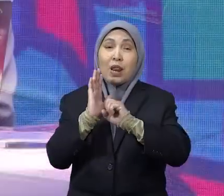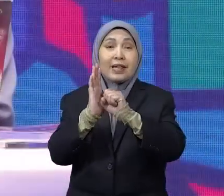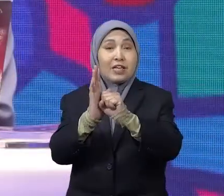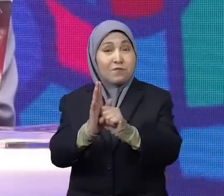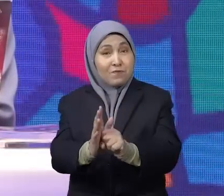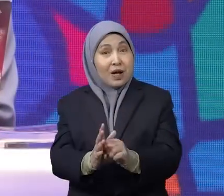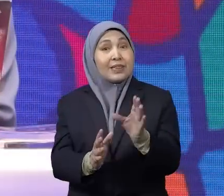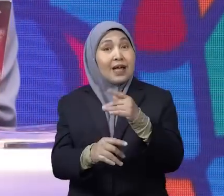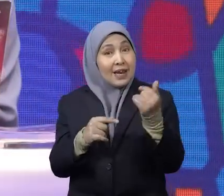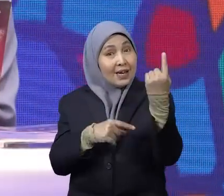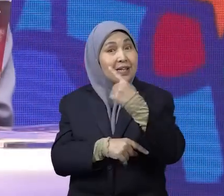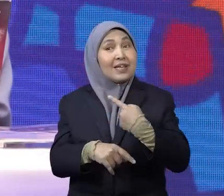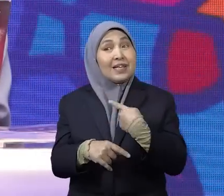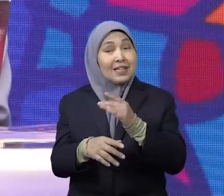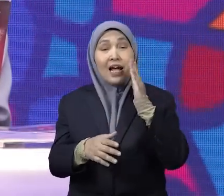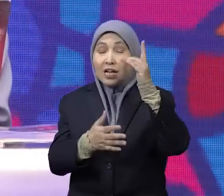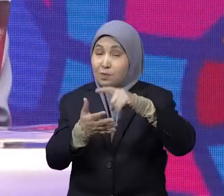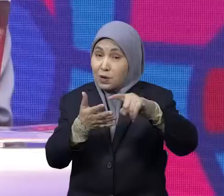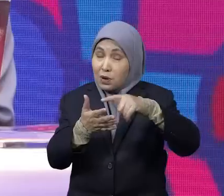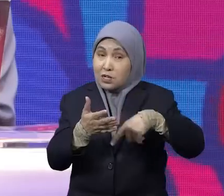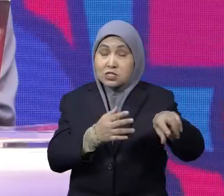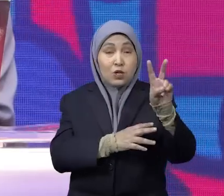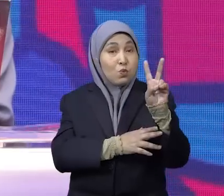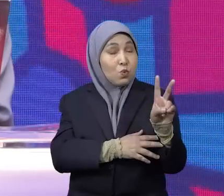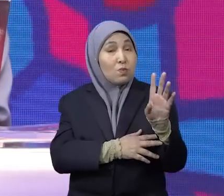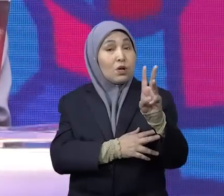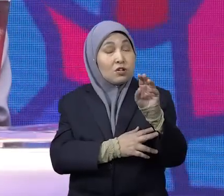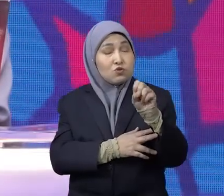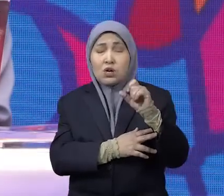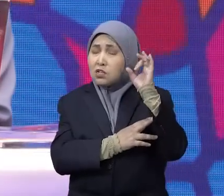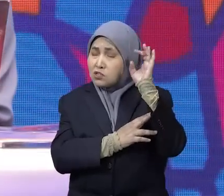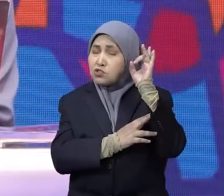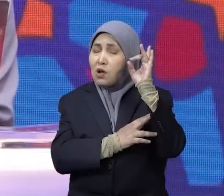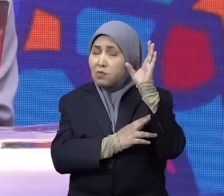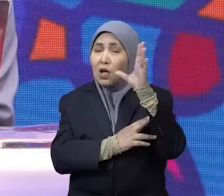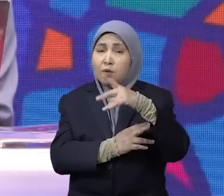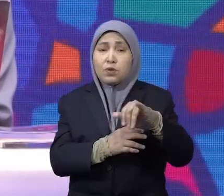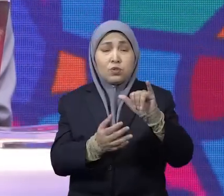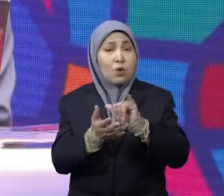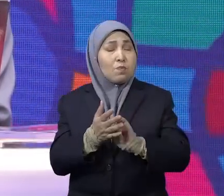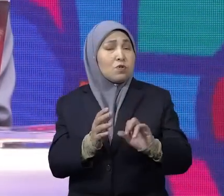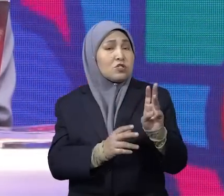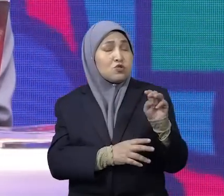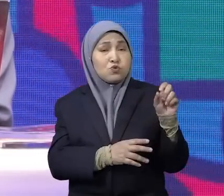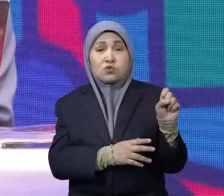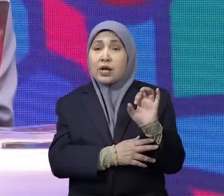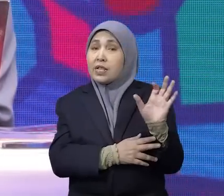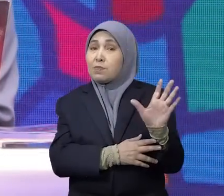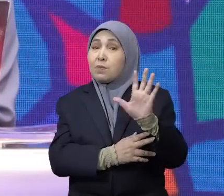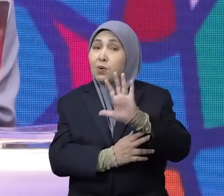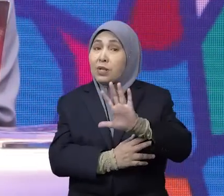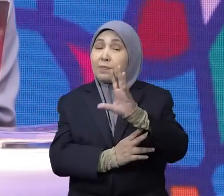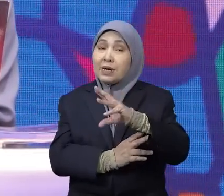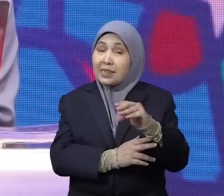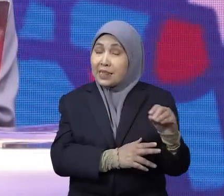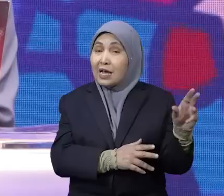infak. Dan hari ini kita akan ulang kaji dua halaman insya-Allah taala, iaitu halaman yang ke-55 dan